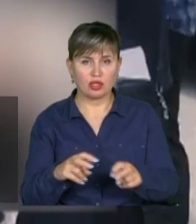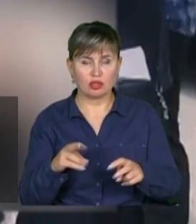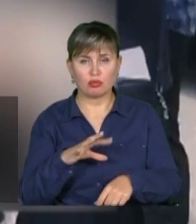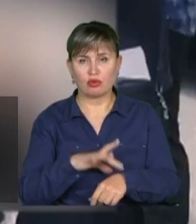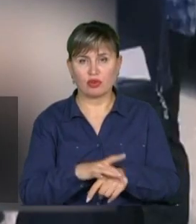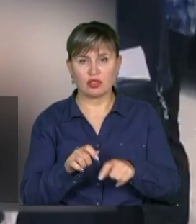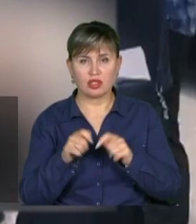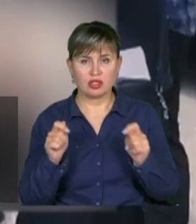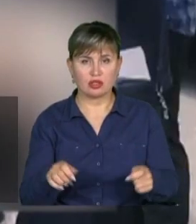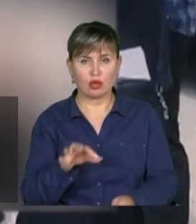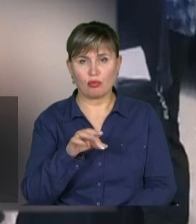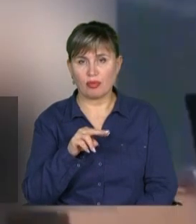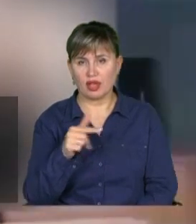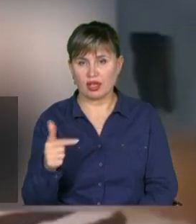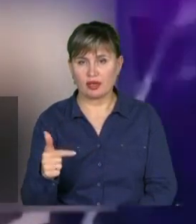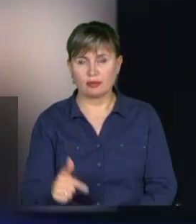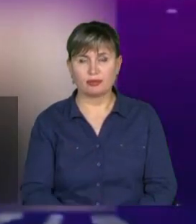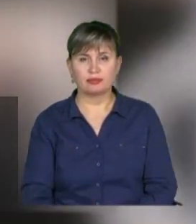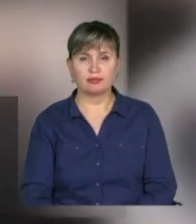факту создания ОПГ.